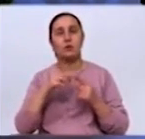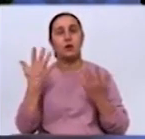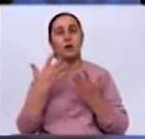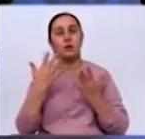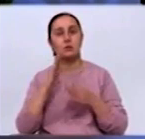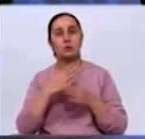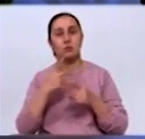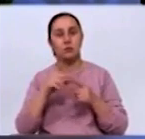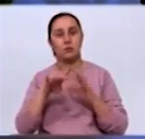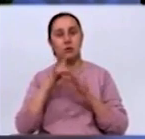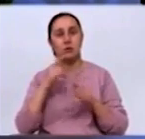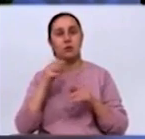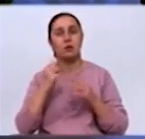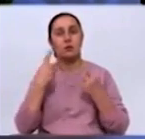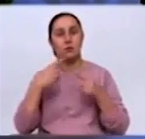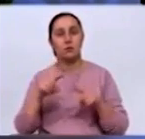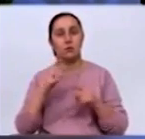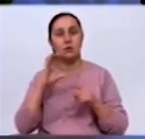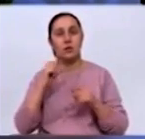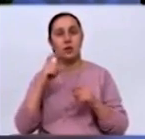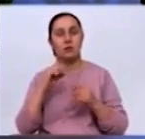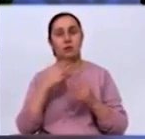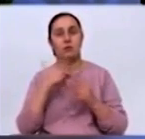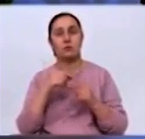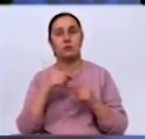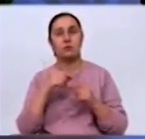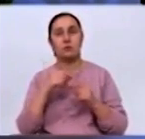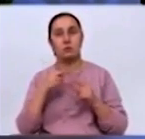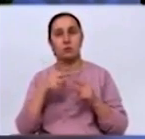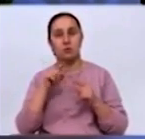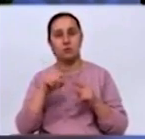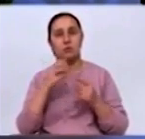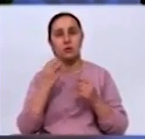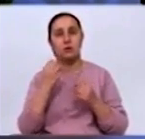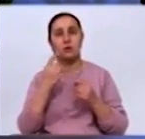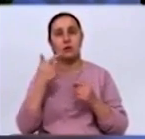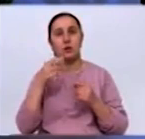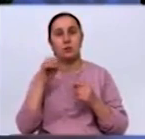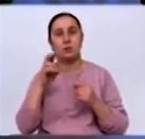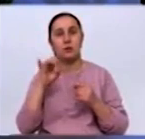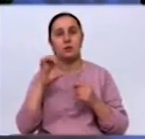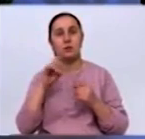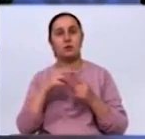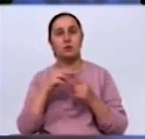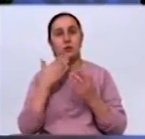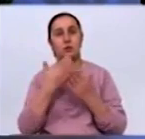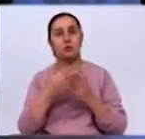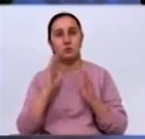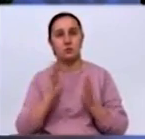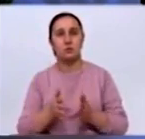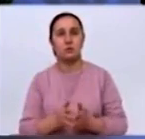bo'limni tanlasak, demak, yana bir boshqa sahifaga murojaat qilamiz. Bu yerda yana gipersilkaga murojaat